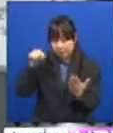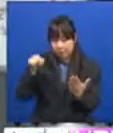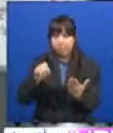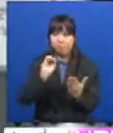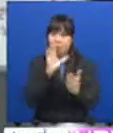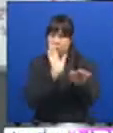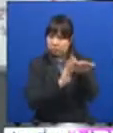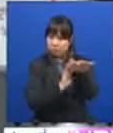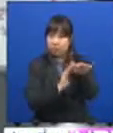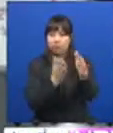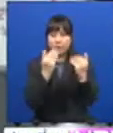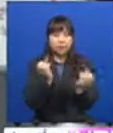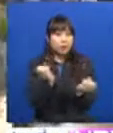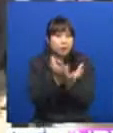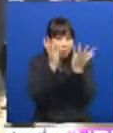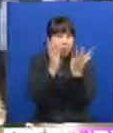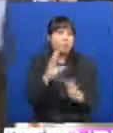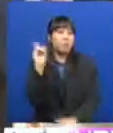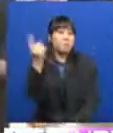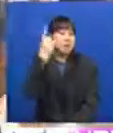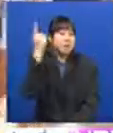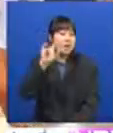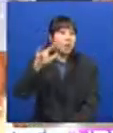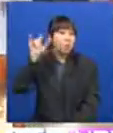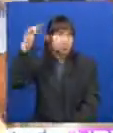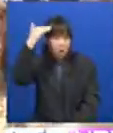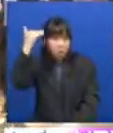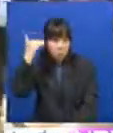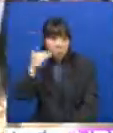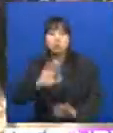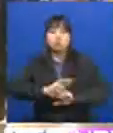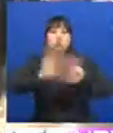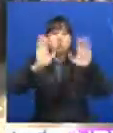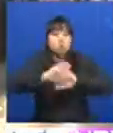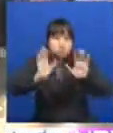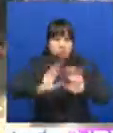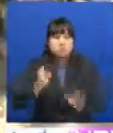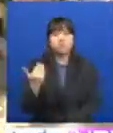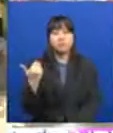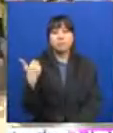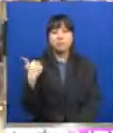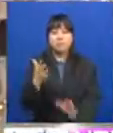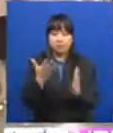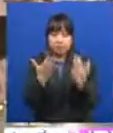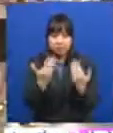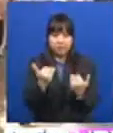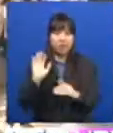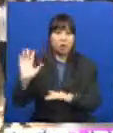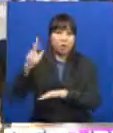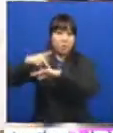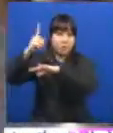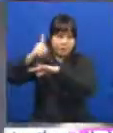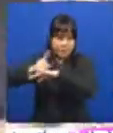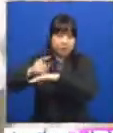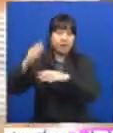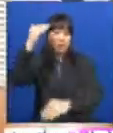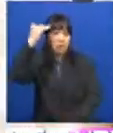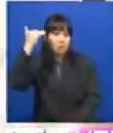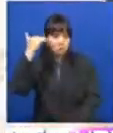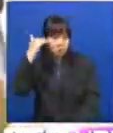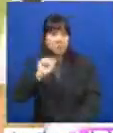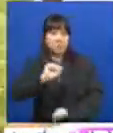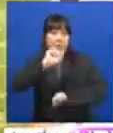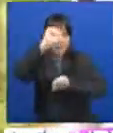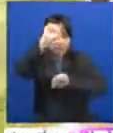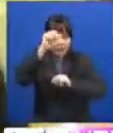กระทบกับทัวร์เกาหลีใต้ที่ถูกยกเลิกจำนวนมากขณะที่ประธานาธิบดีปาร์คกึนเฮแห่งเกาหลีใต้ก็ประกาศเลื่อนการเดิน